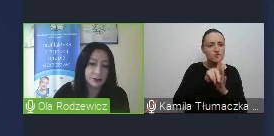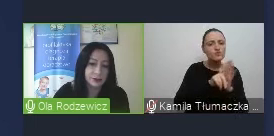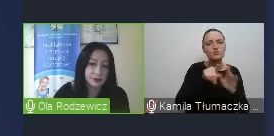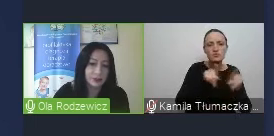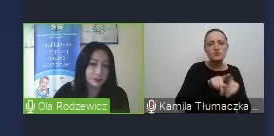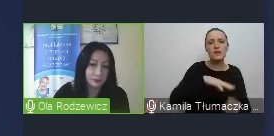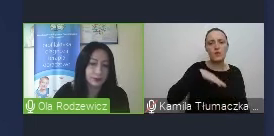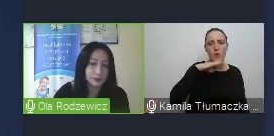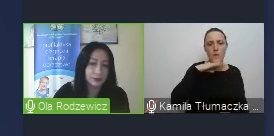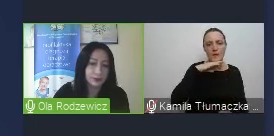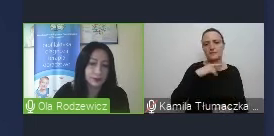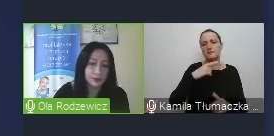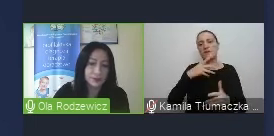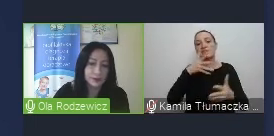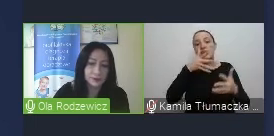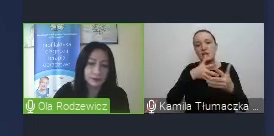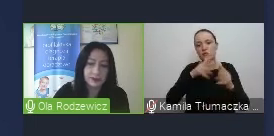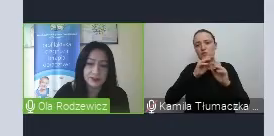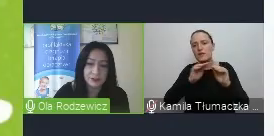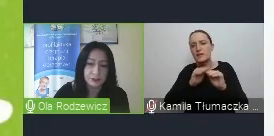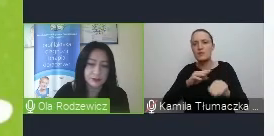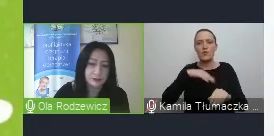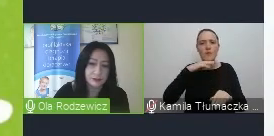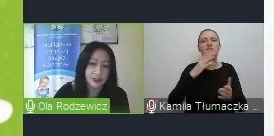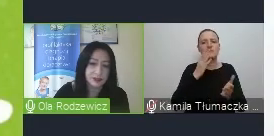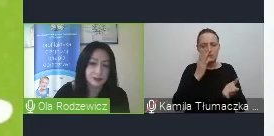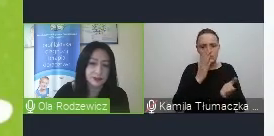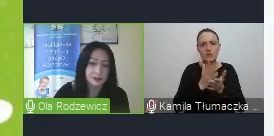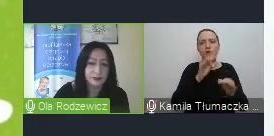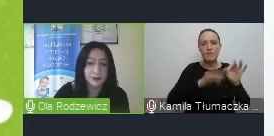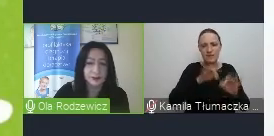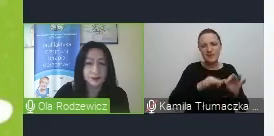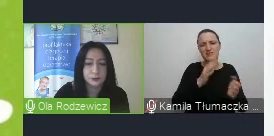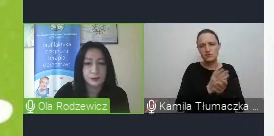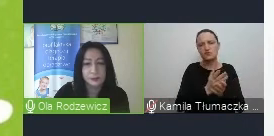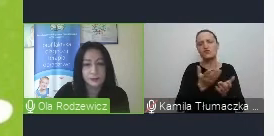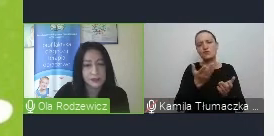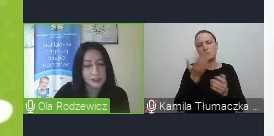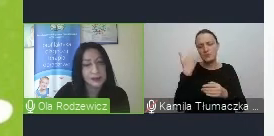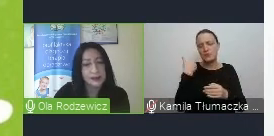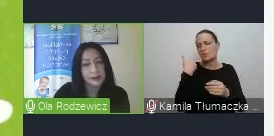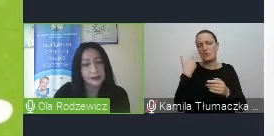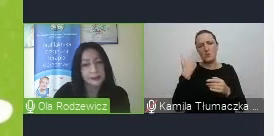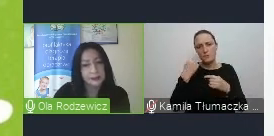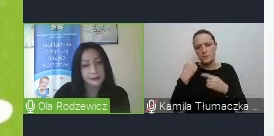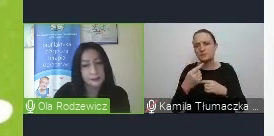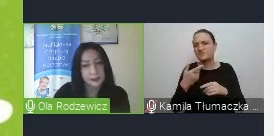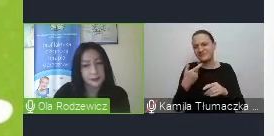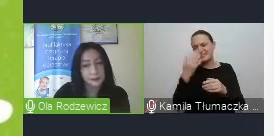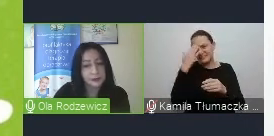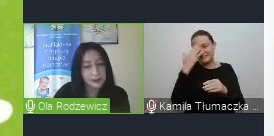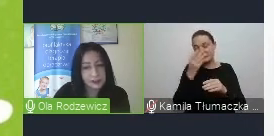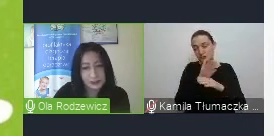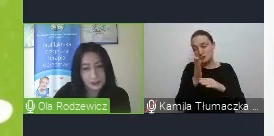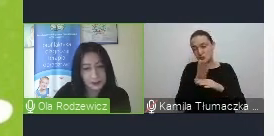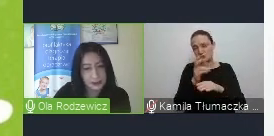o diagnozie i terapii logopedycznej już mówiłam na poprzedniej konferencji, jako że jesteśmy po czasie, to tylko tak króciutko powiem, że w